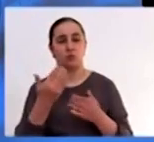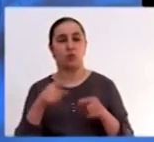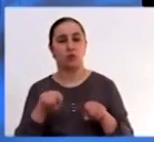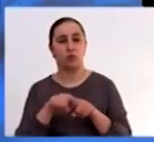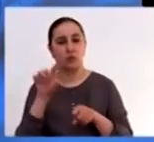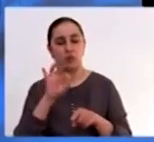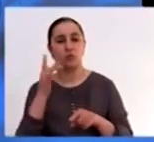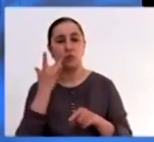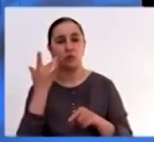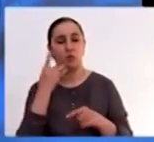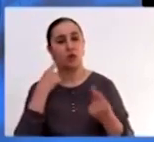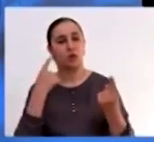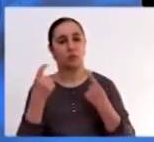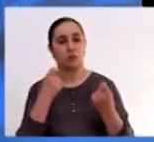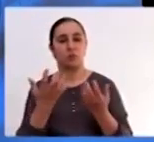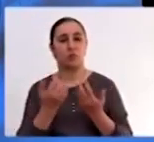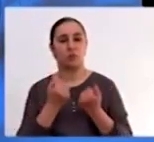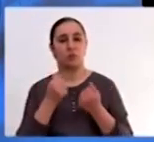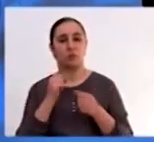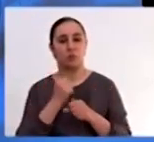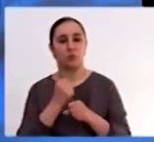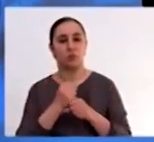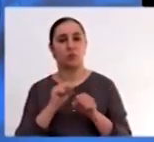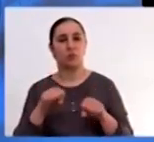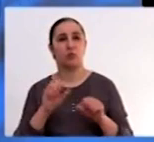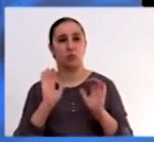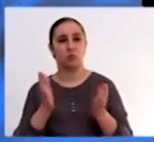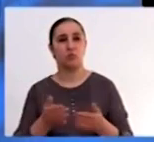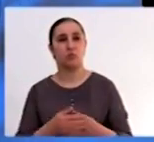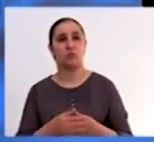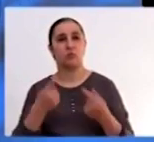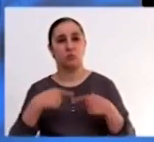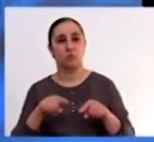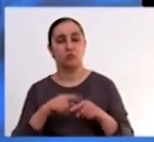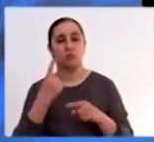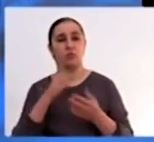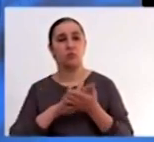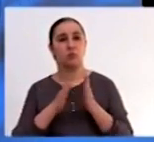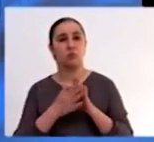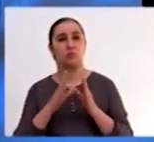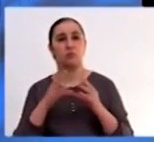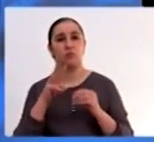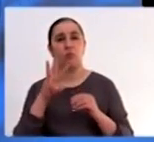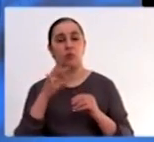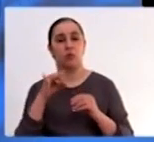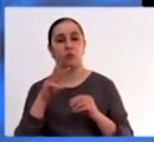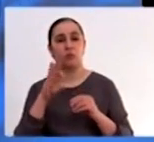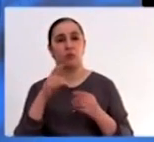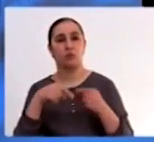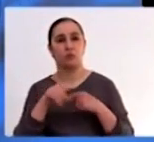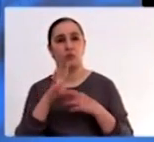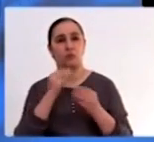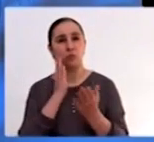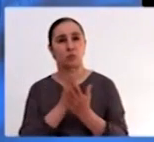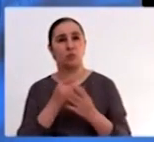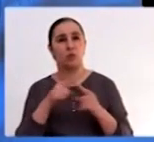haqida doimiy axborotlar olib turish imkoniyatiga ega bo'lasiz. Yana bitta qulay tomoni, Moymirdan keyin biz